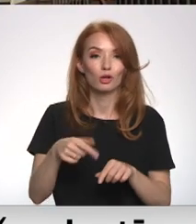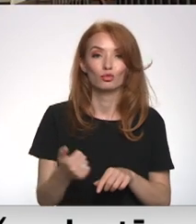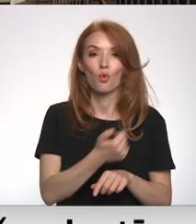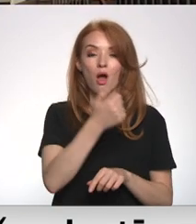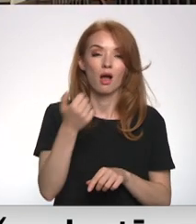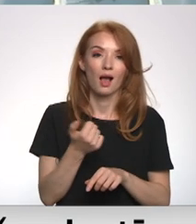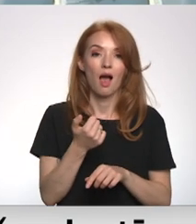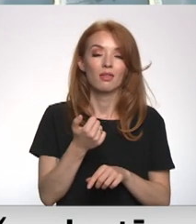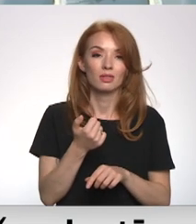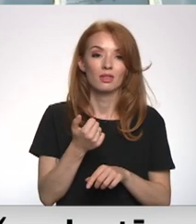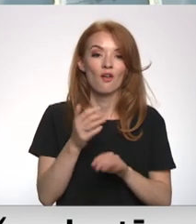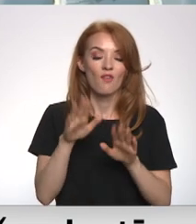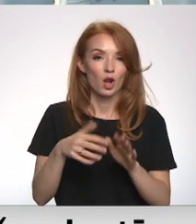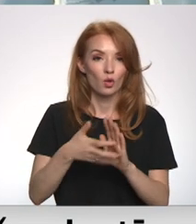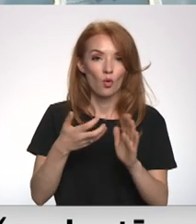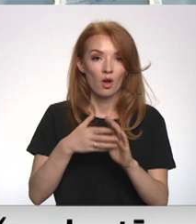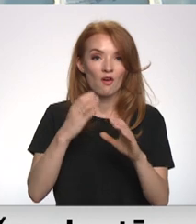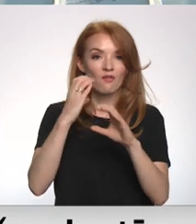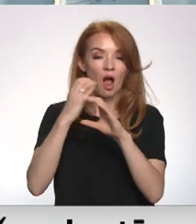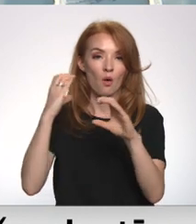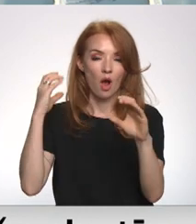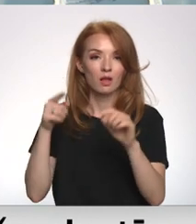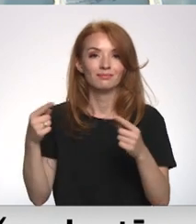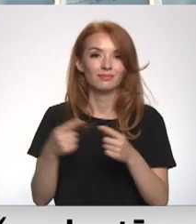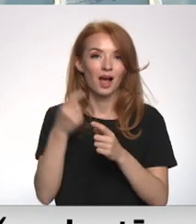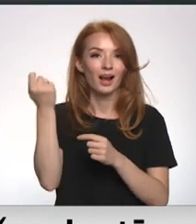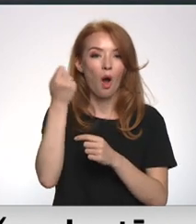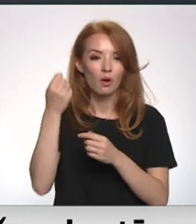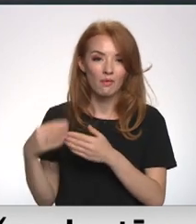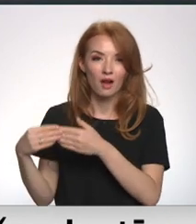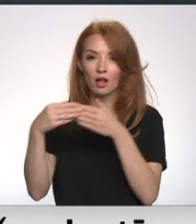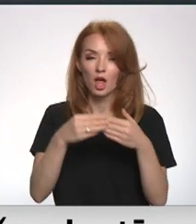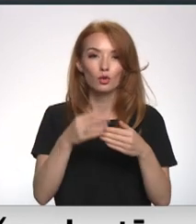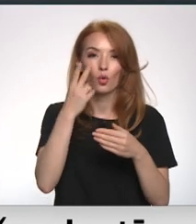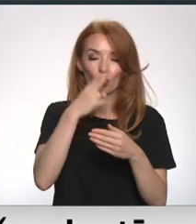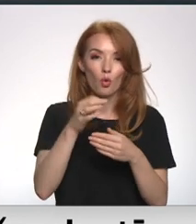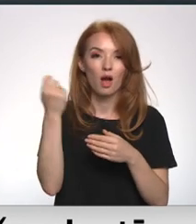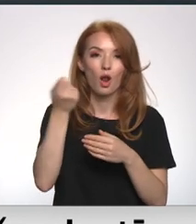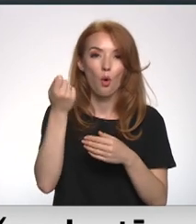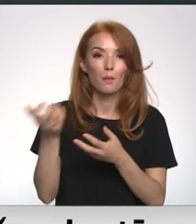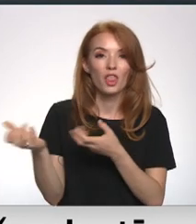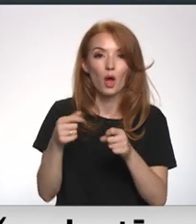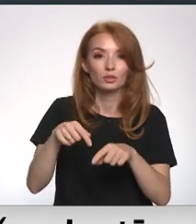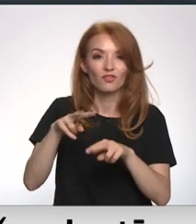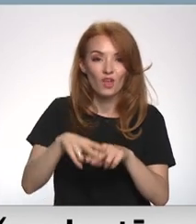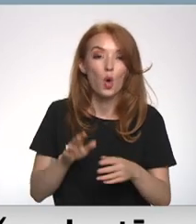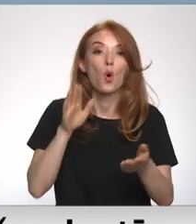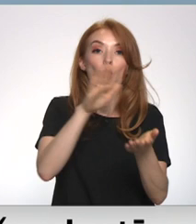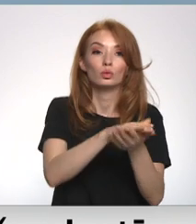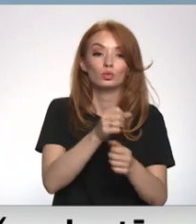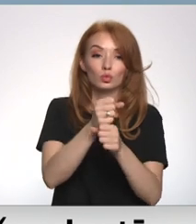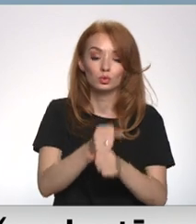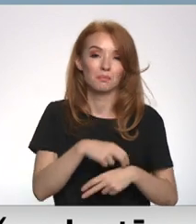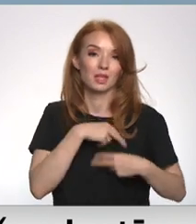nekā citus gadus varētu trūkt vagonu, kas paredzēti graudu pārvadāšanai, no graudu pieņemšanas punktiem uz ostām,